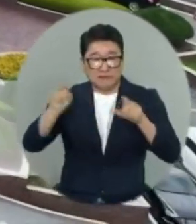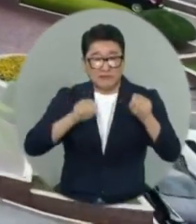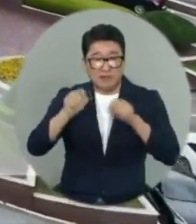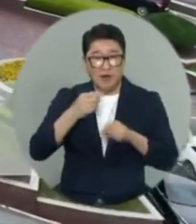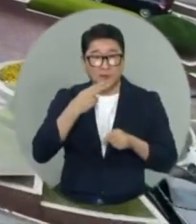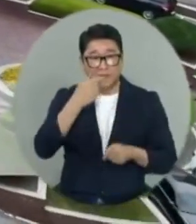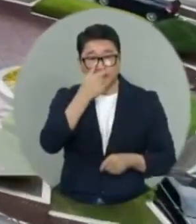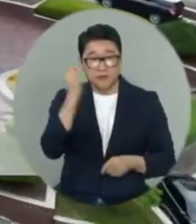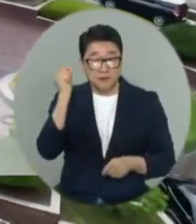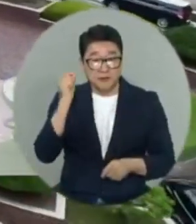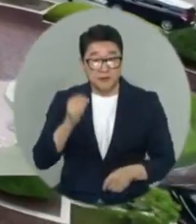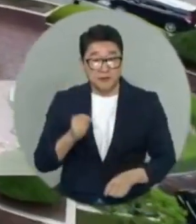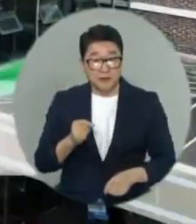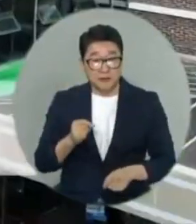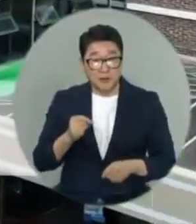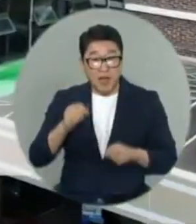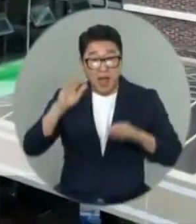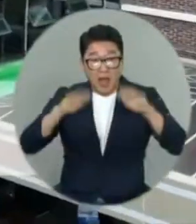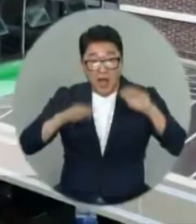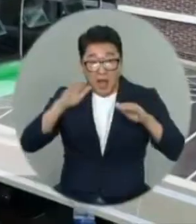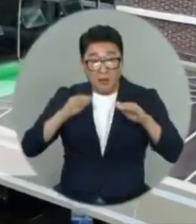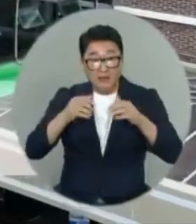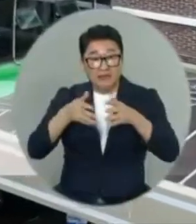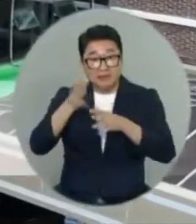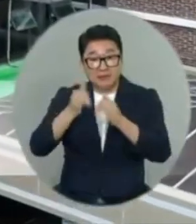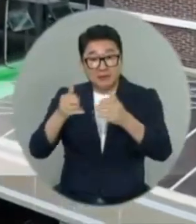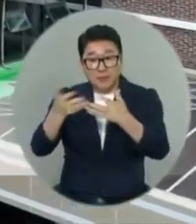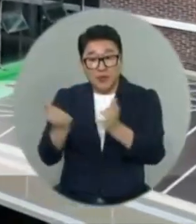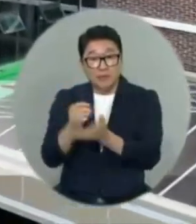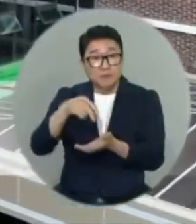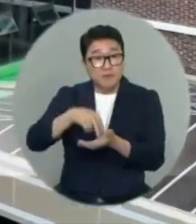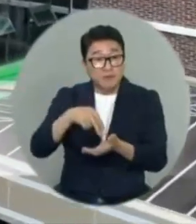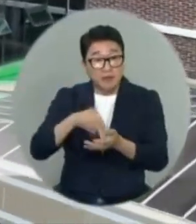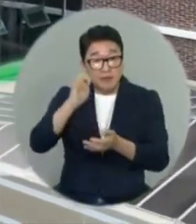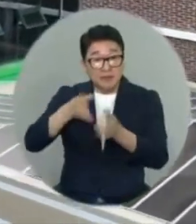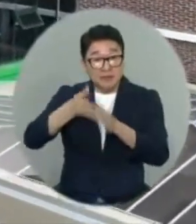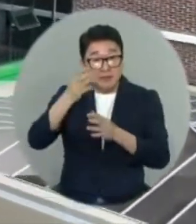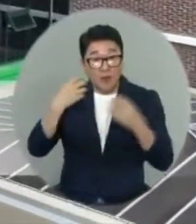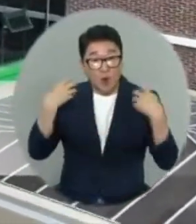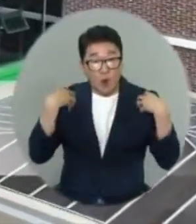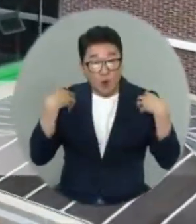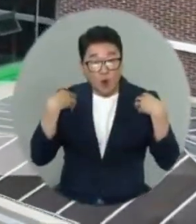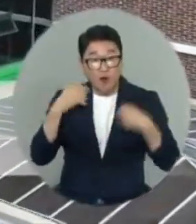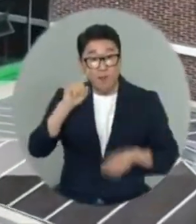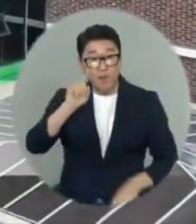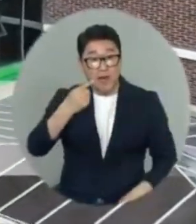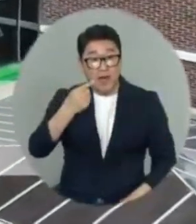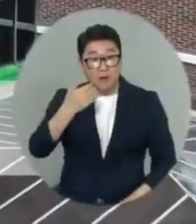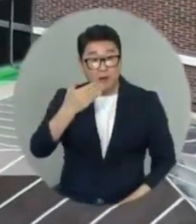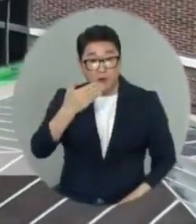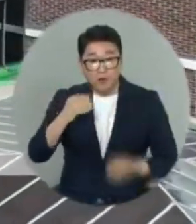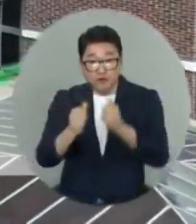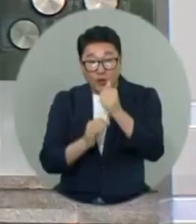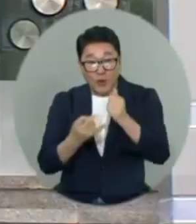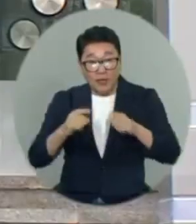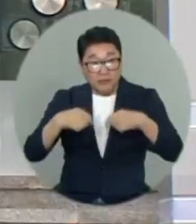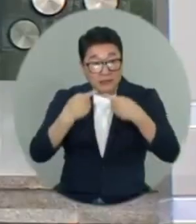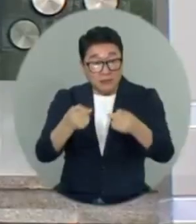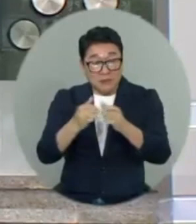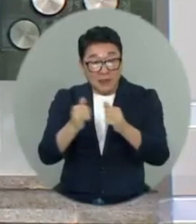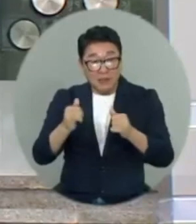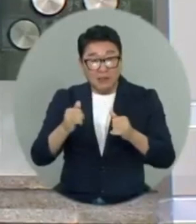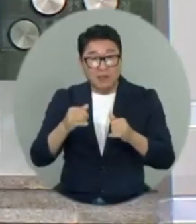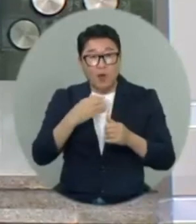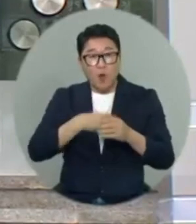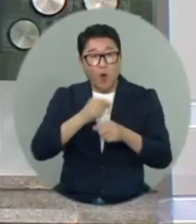제기됐습니다 학벌없는 사회를 위한 시민 모임에 따르면 광주시 교육 청사나 197개 위원회에 참여하는